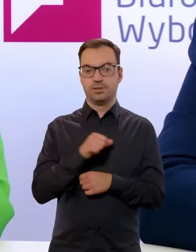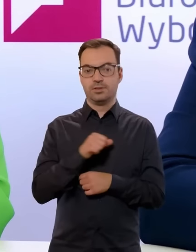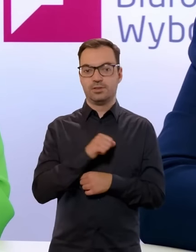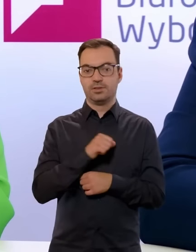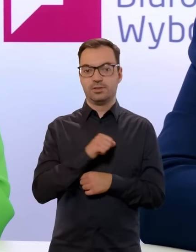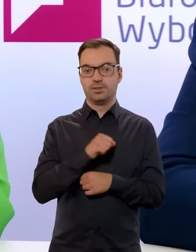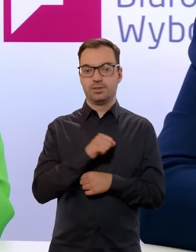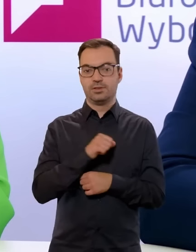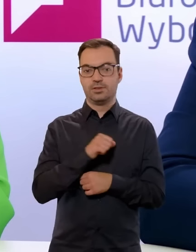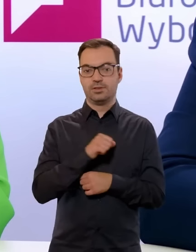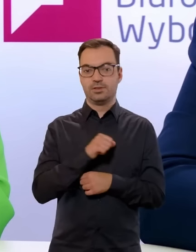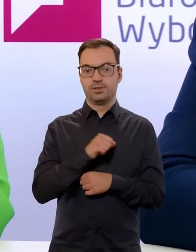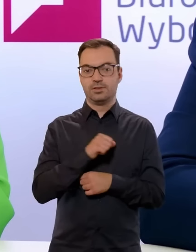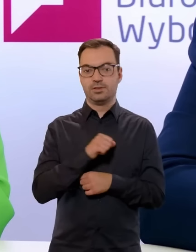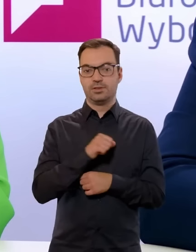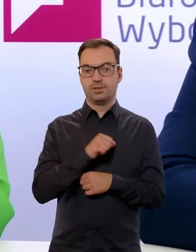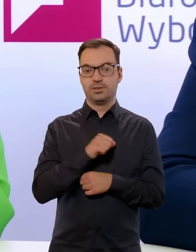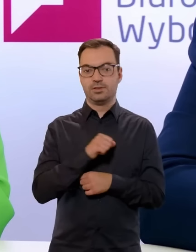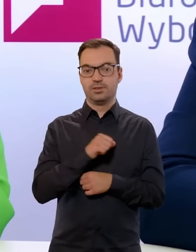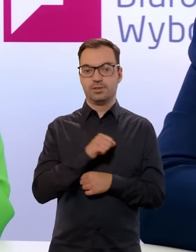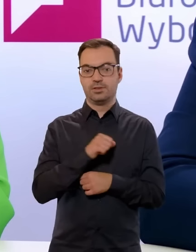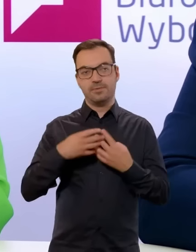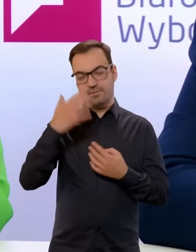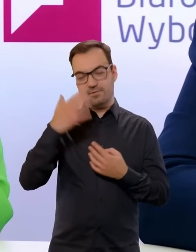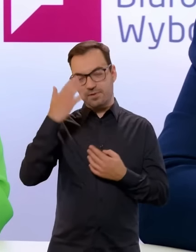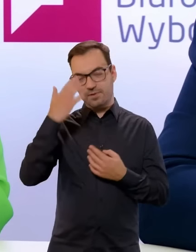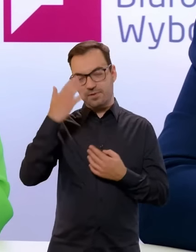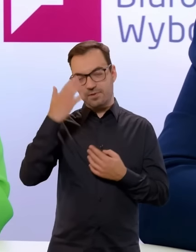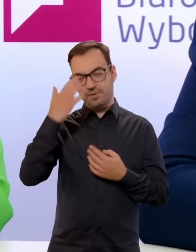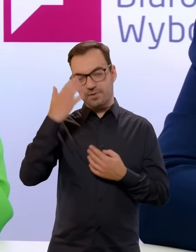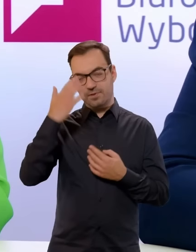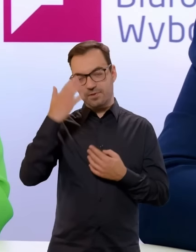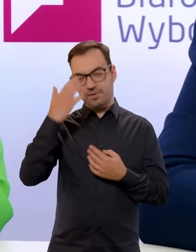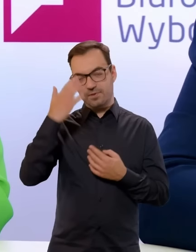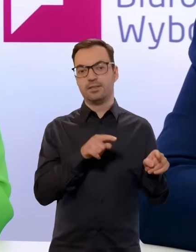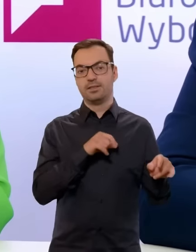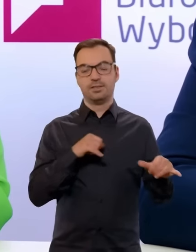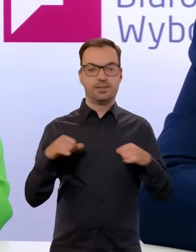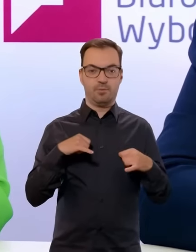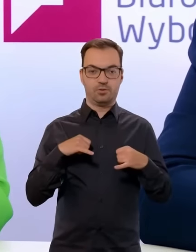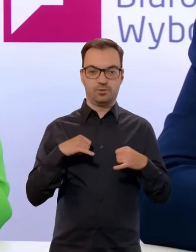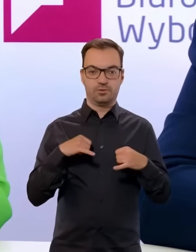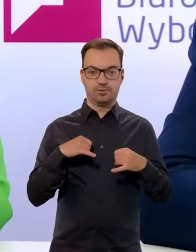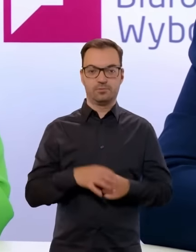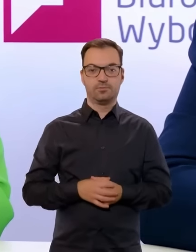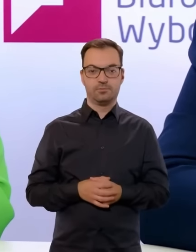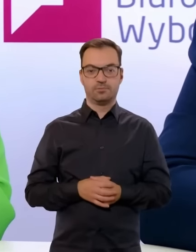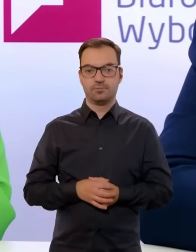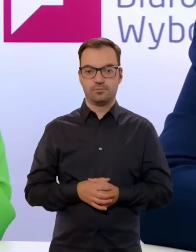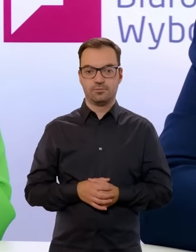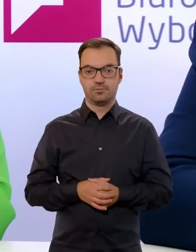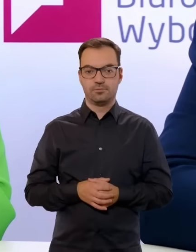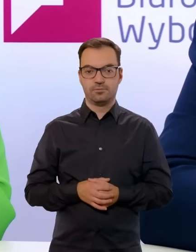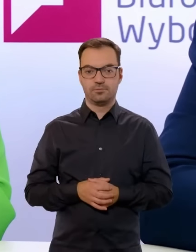dokonać oceny, wiedząc, że nie może prowadzić agitacji związanej z wyborami do organów wykonawczych